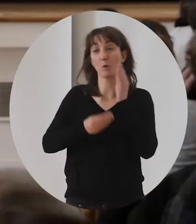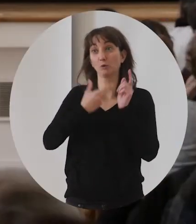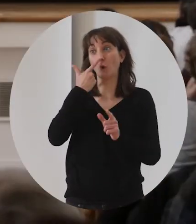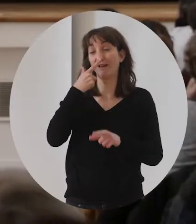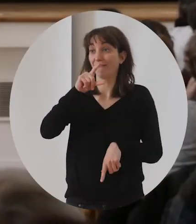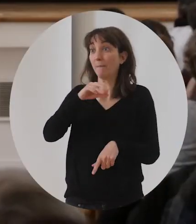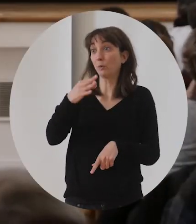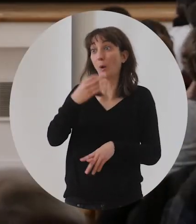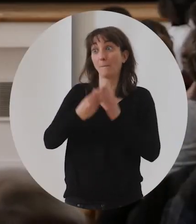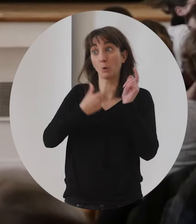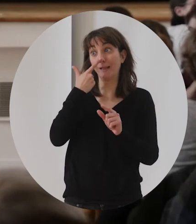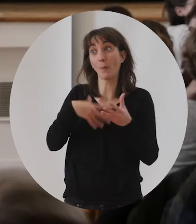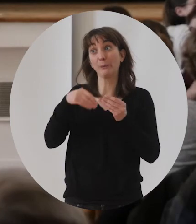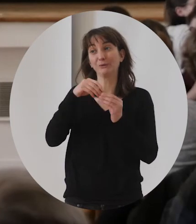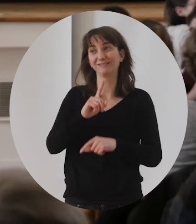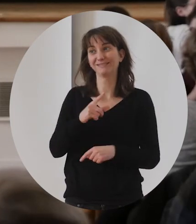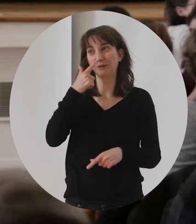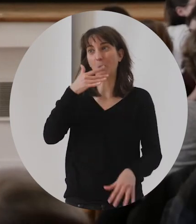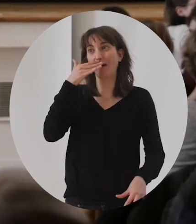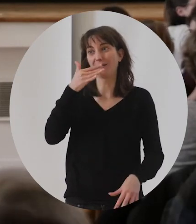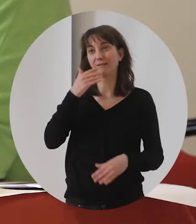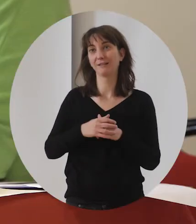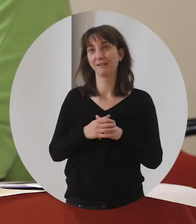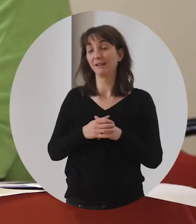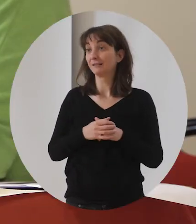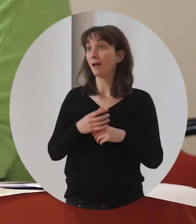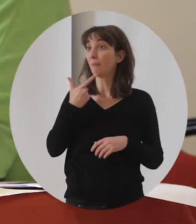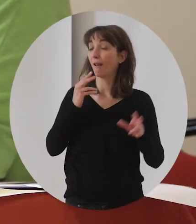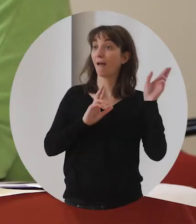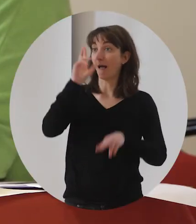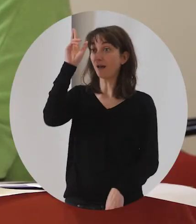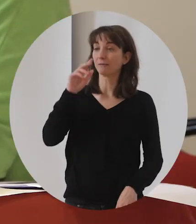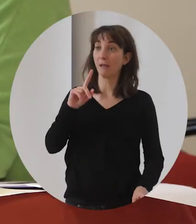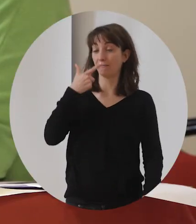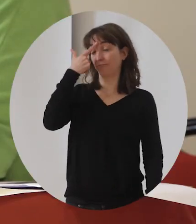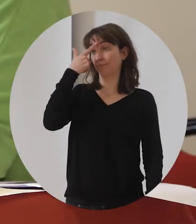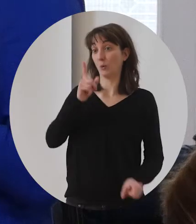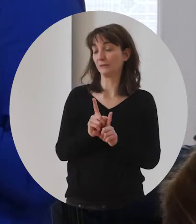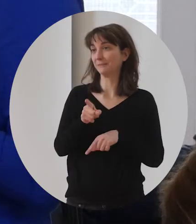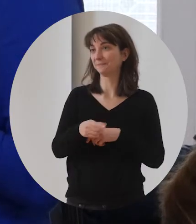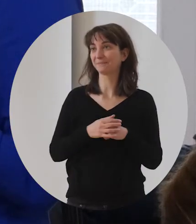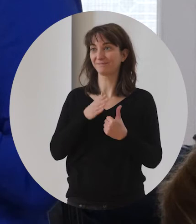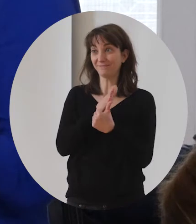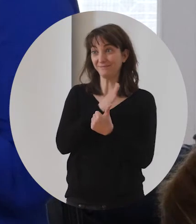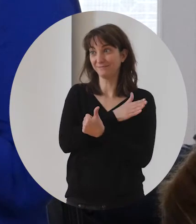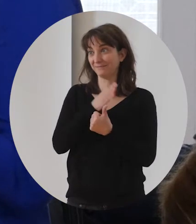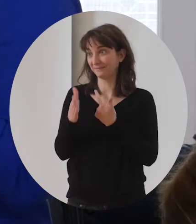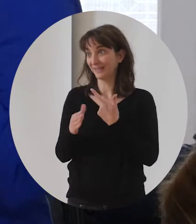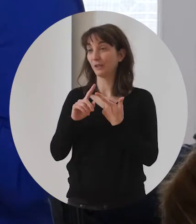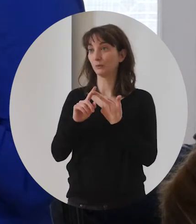20%. On ne le voit pas systématiquement, mais il faut le tenir. Voilà. La deuxième